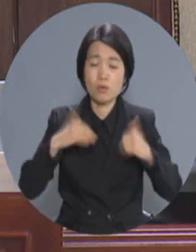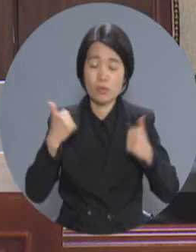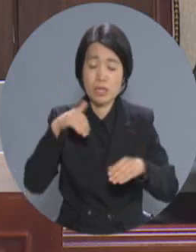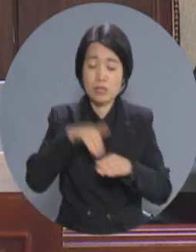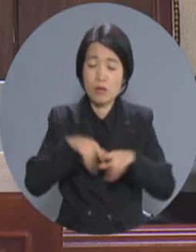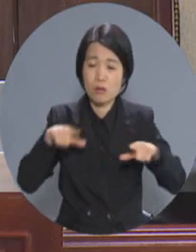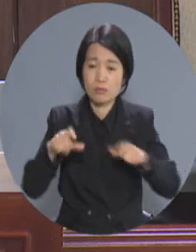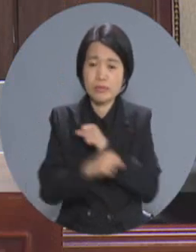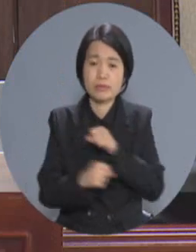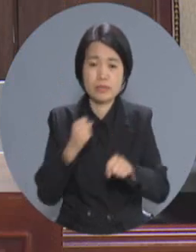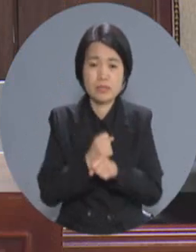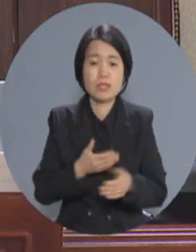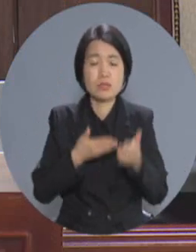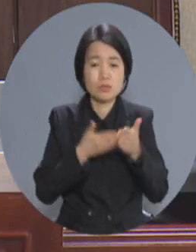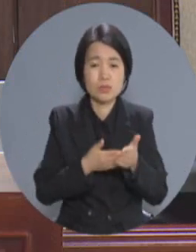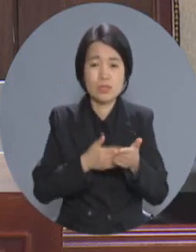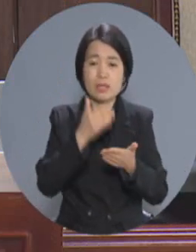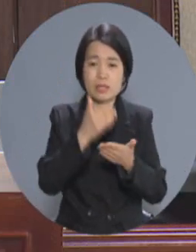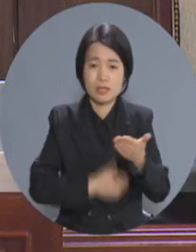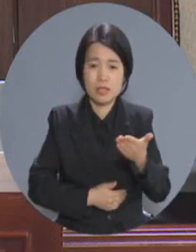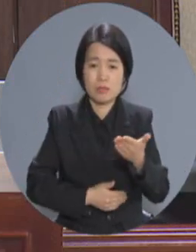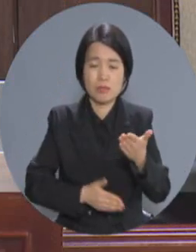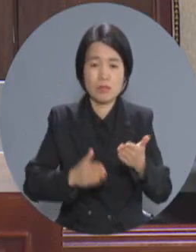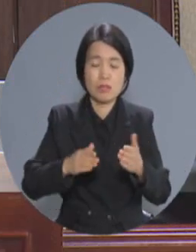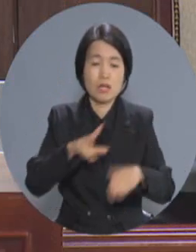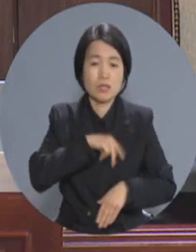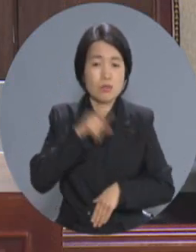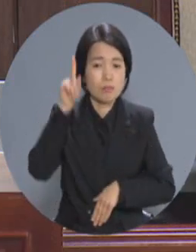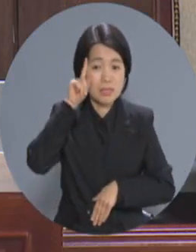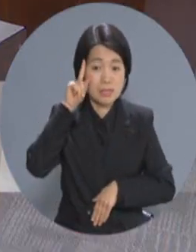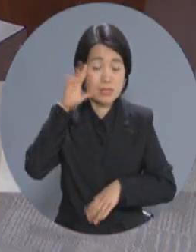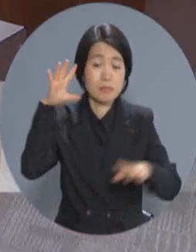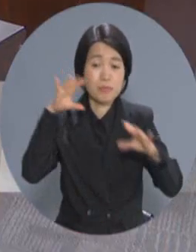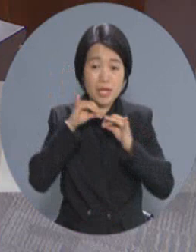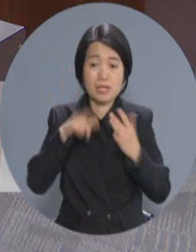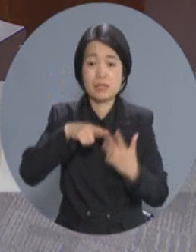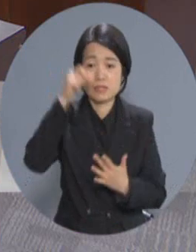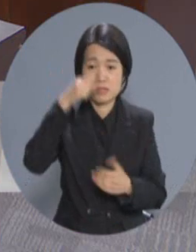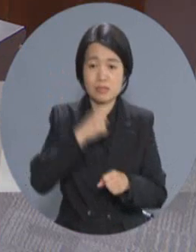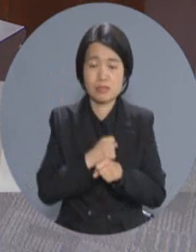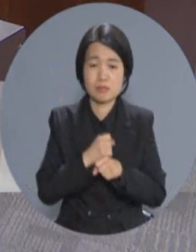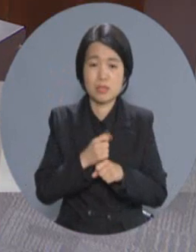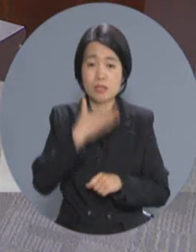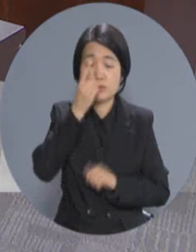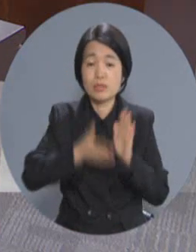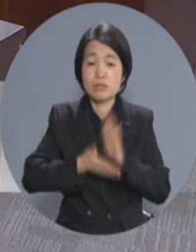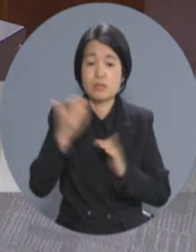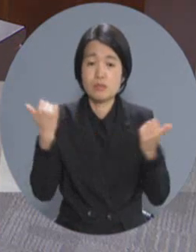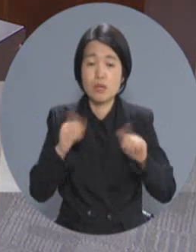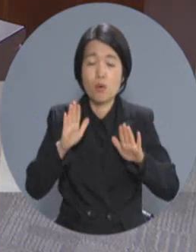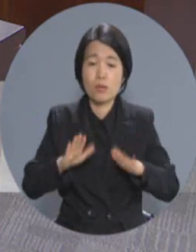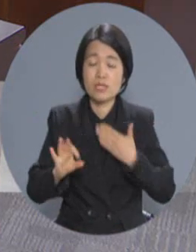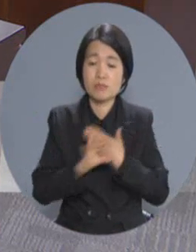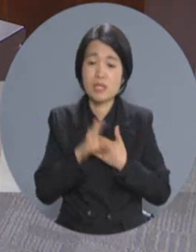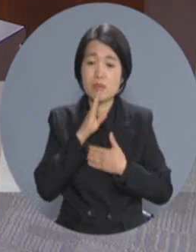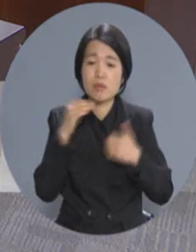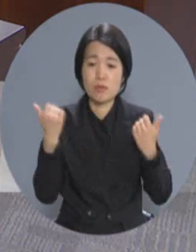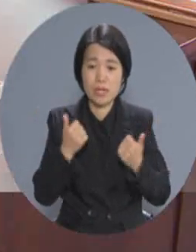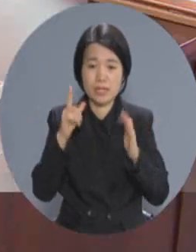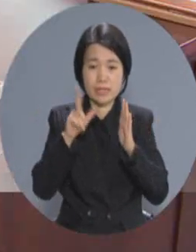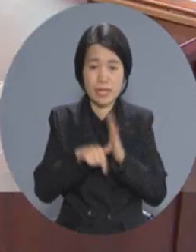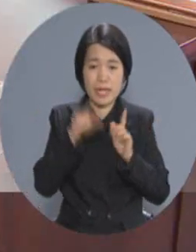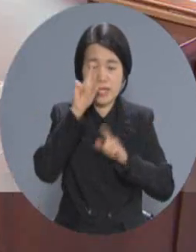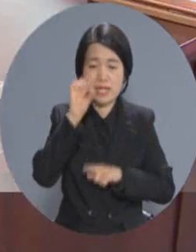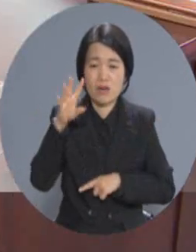국회의원 선거구 정상화를 촉구하는 결의안을 의원 만장일치로 채택했습니다 순천시의회는 오늘 임시회 본회의에서